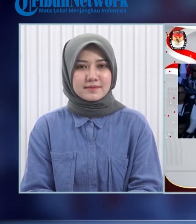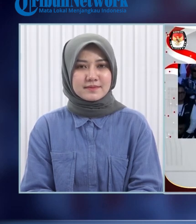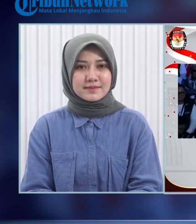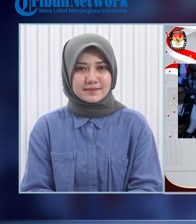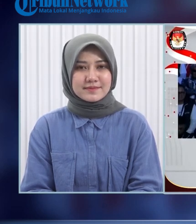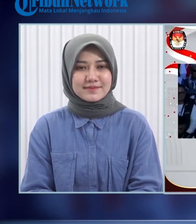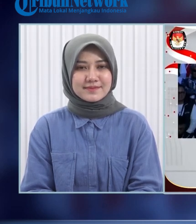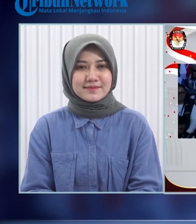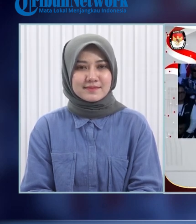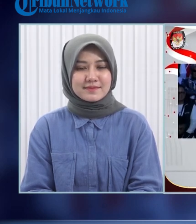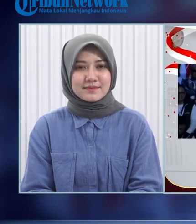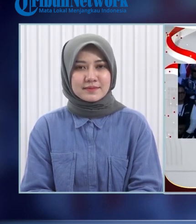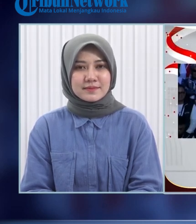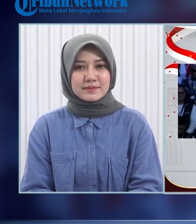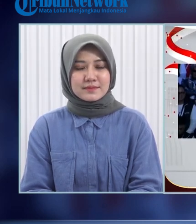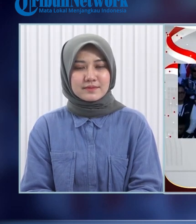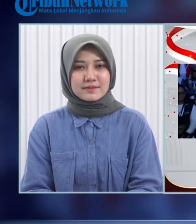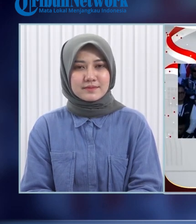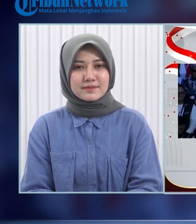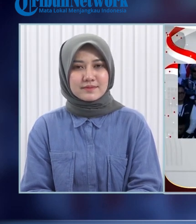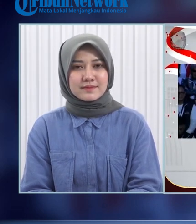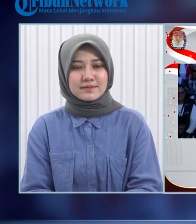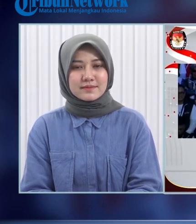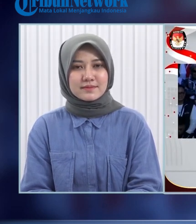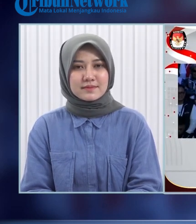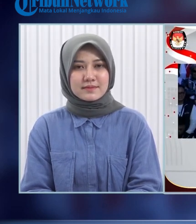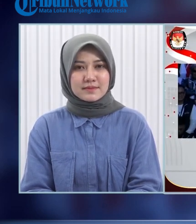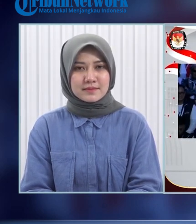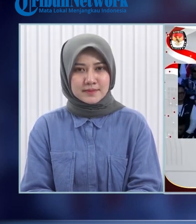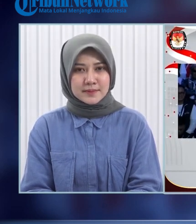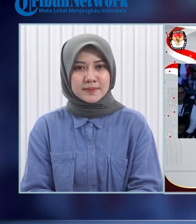bisa membagi habis